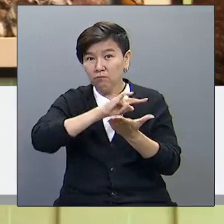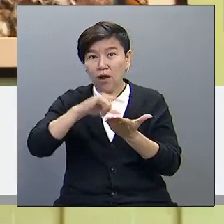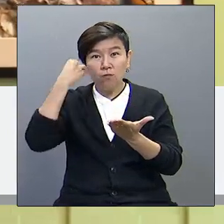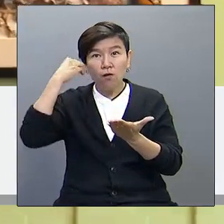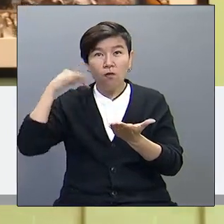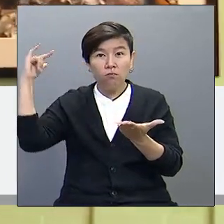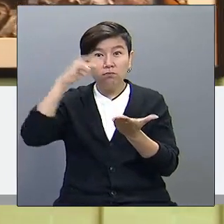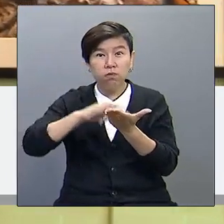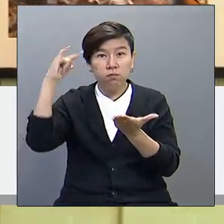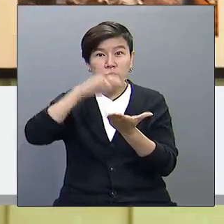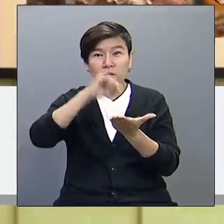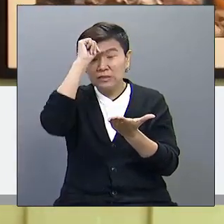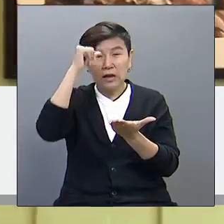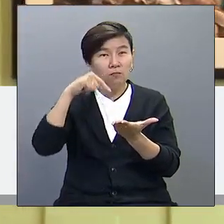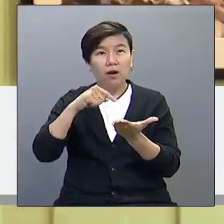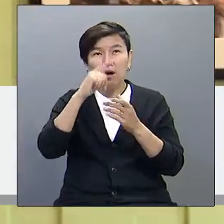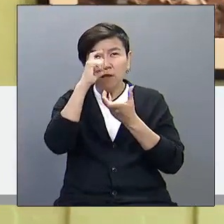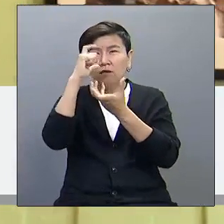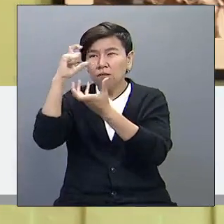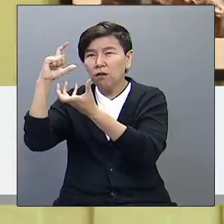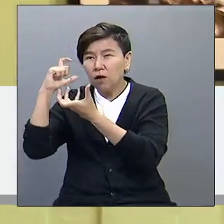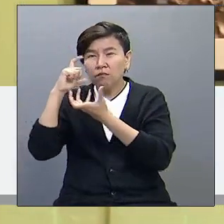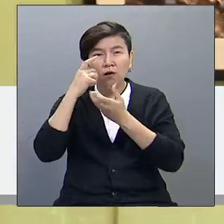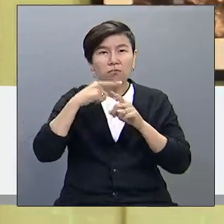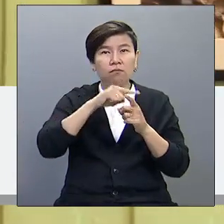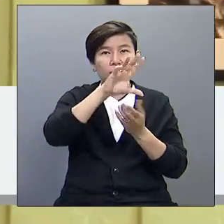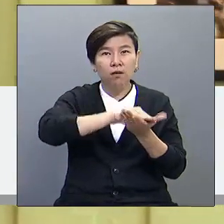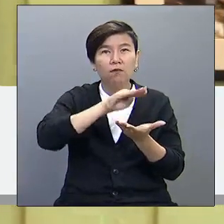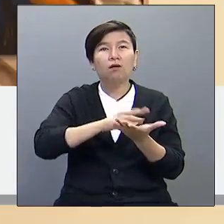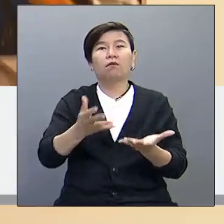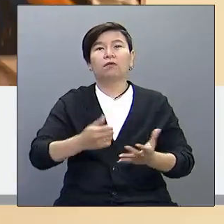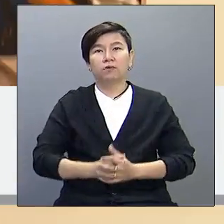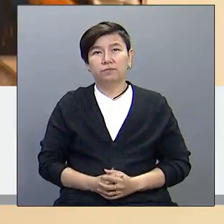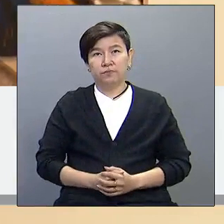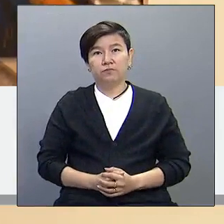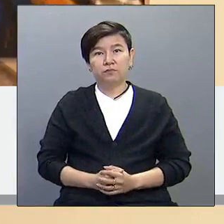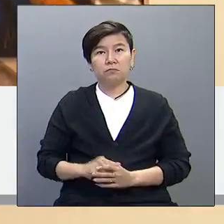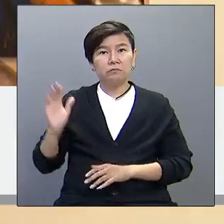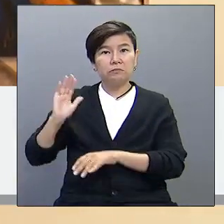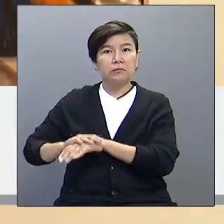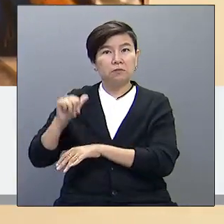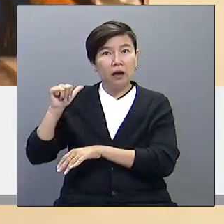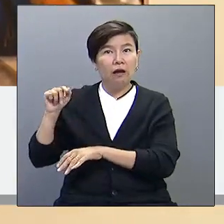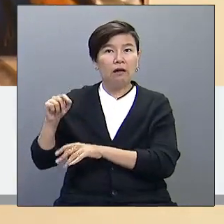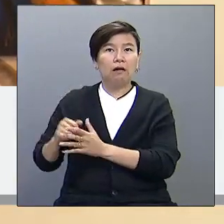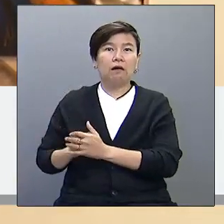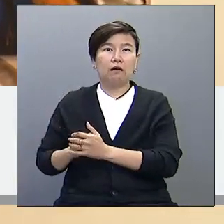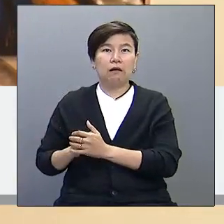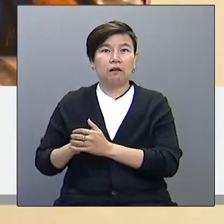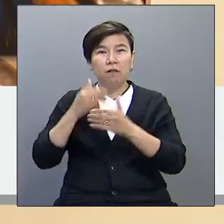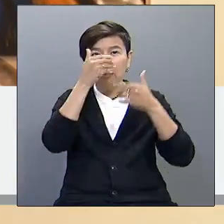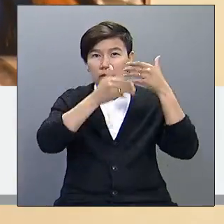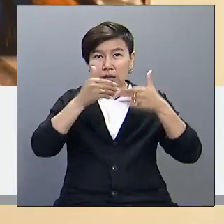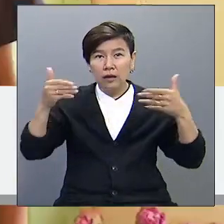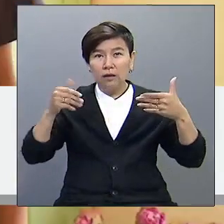จริงจังกับงาน Street Photoลงพื้นที่workshopพร้อมกับมาเช็คดาวโควิดช่างภาพระดับโลกรวบรวมจนได้นิยาม